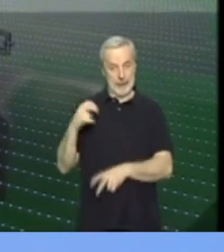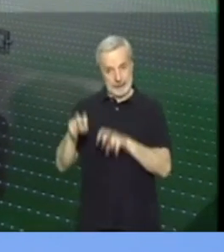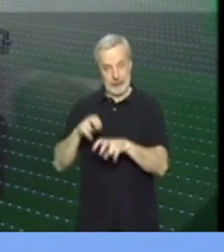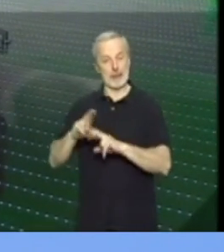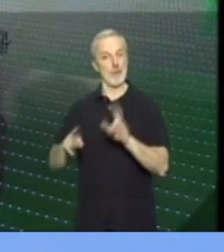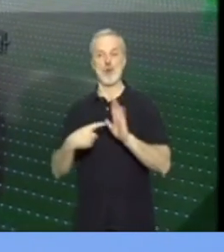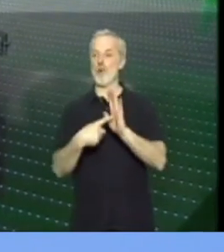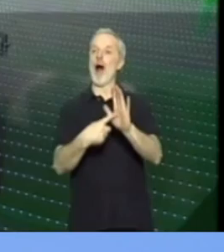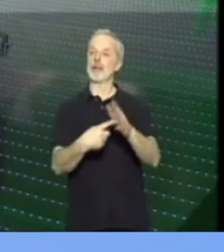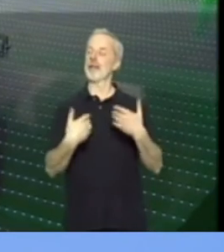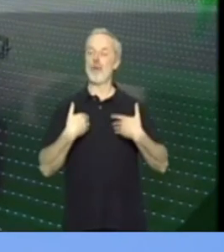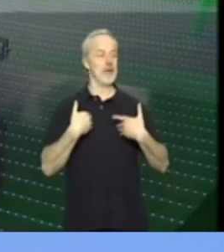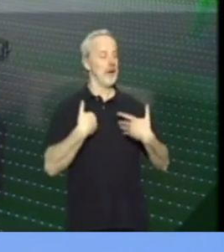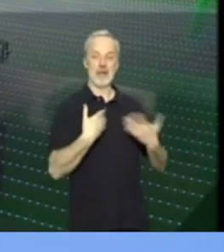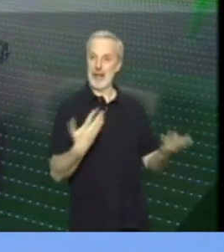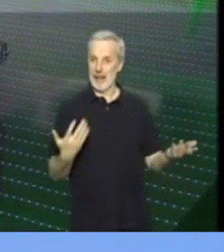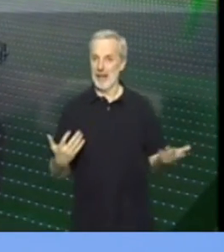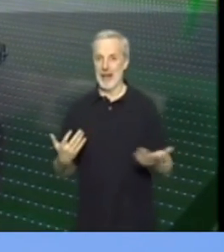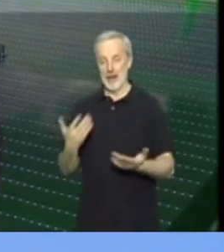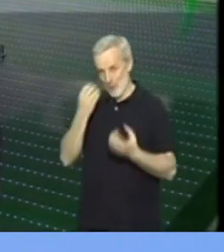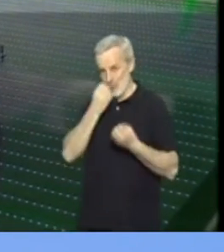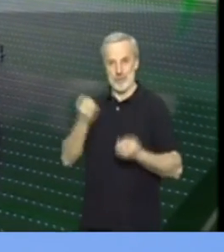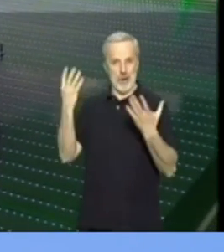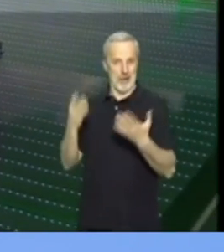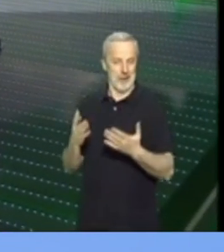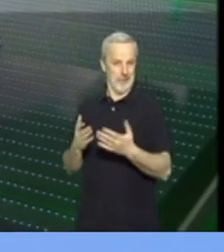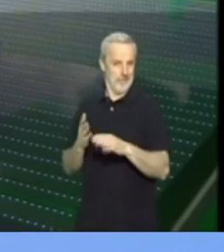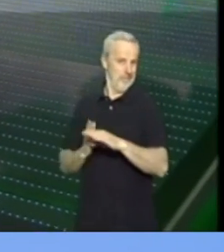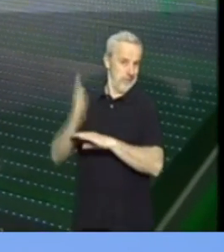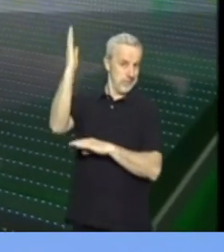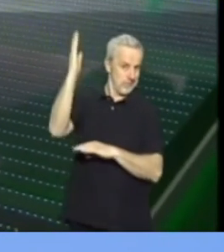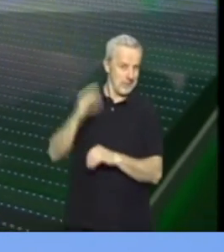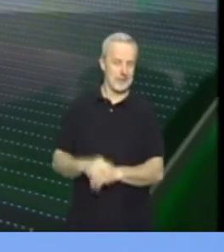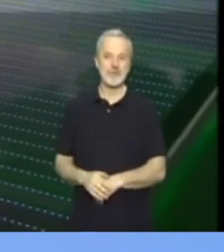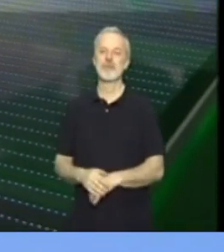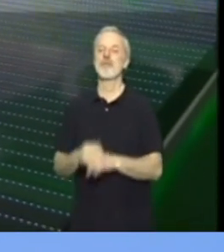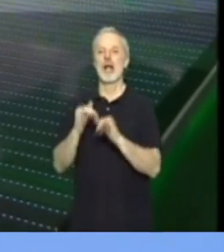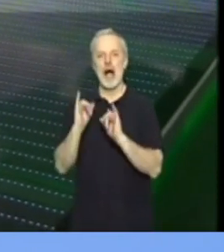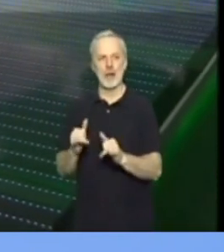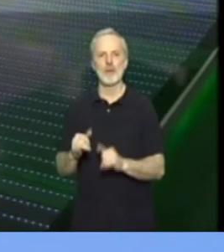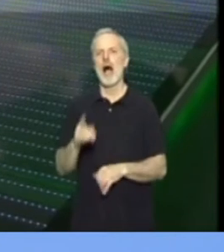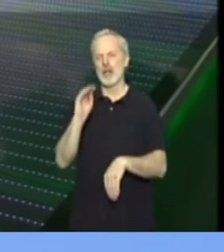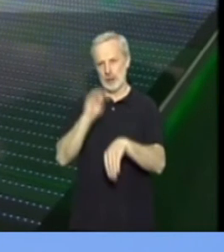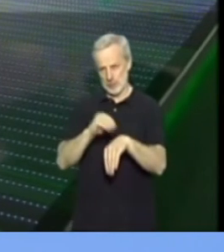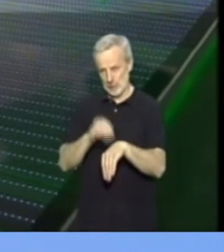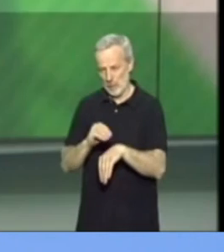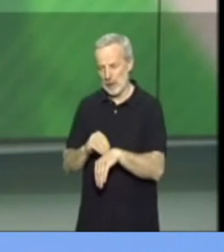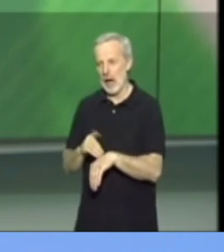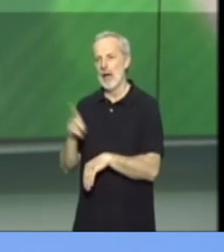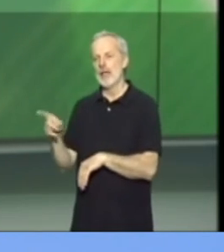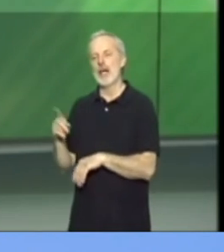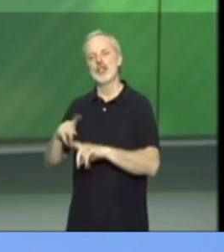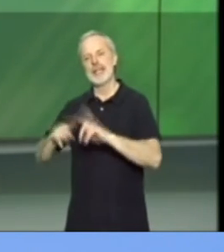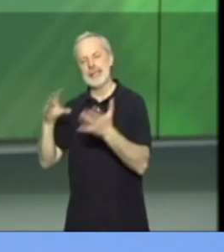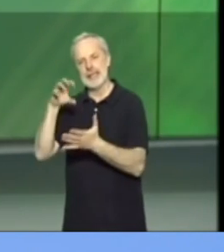ten nápor vícedenního závodu. Na druhou stranu, jestli to mohu doplnit, my jsme domluveni právě s týmem Klein Constantia,